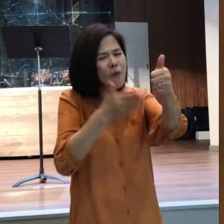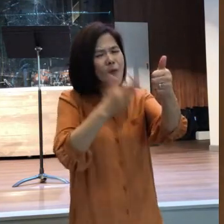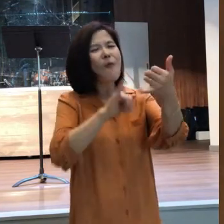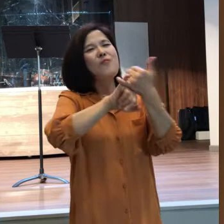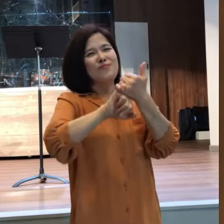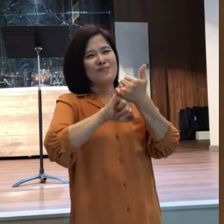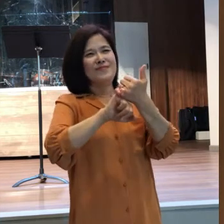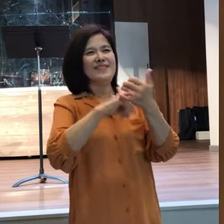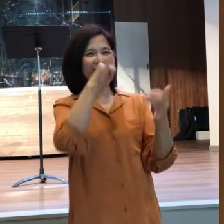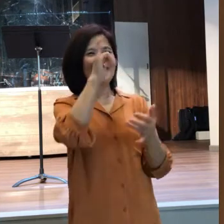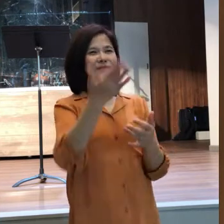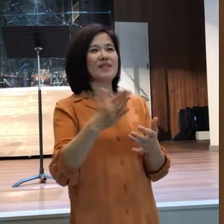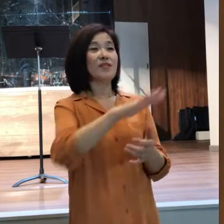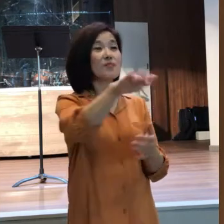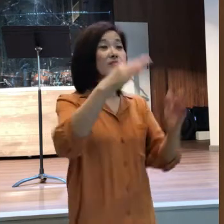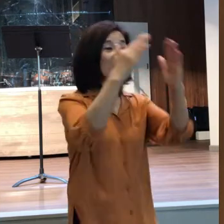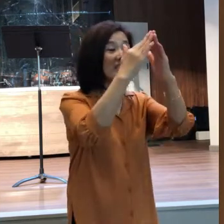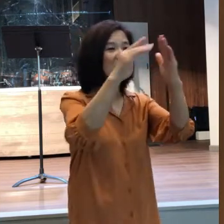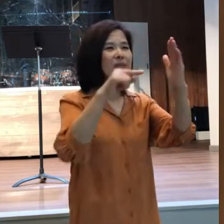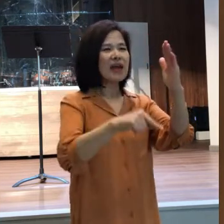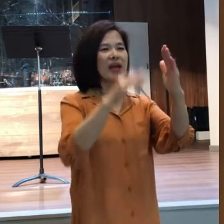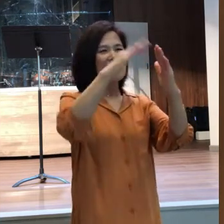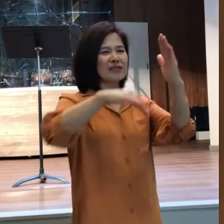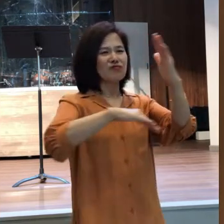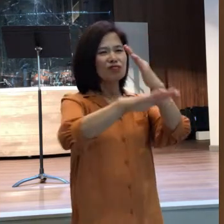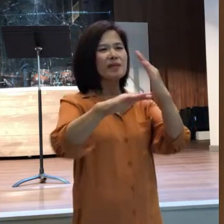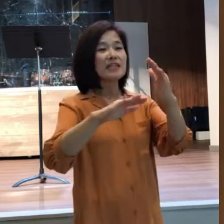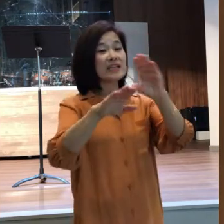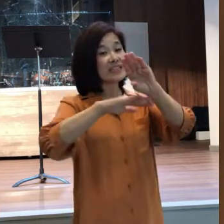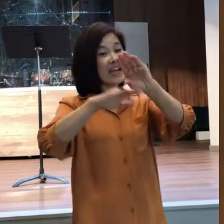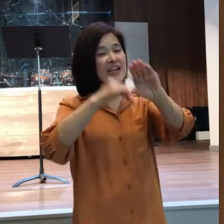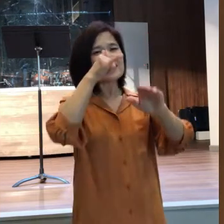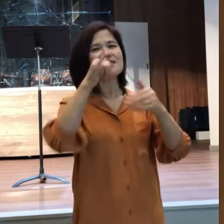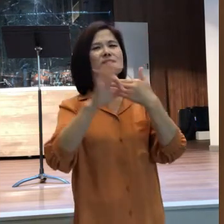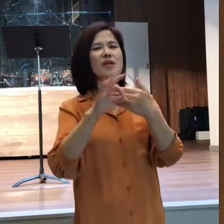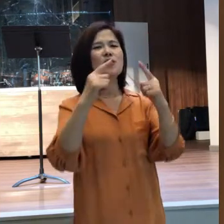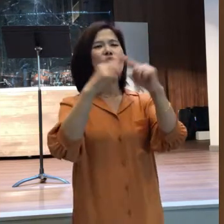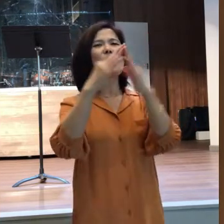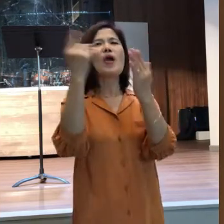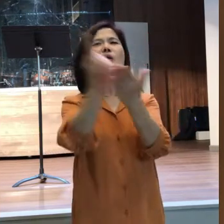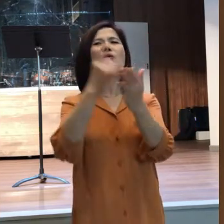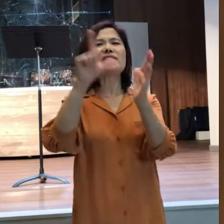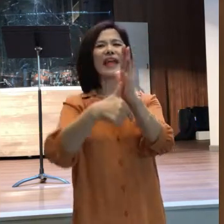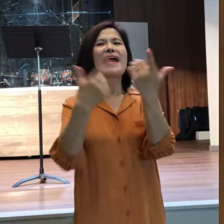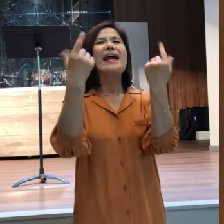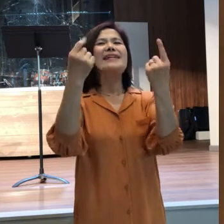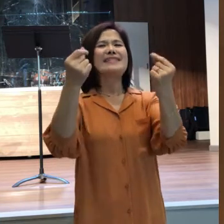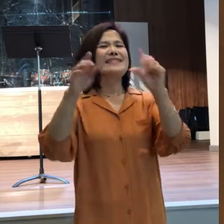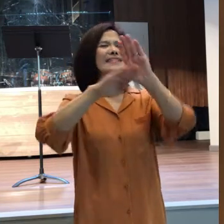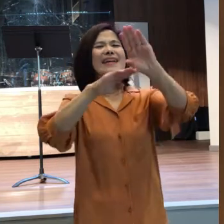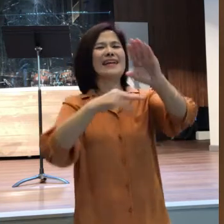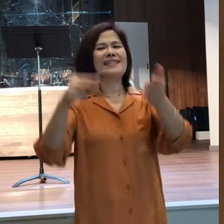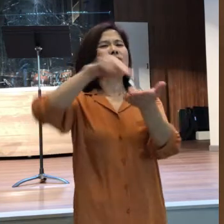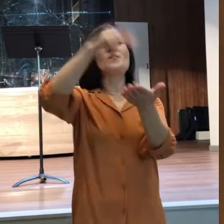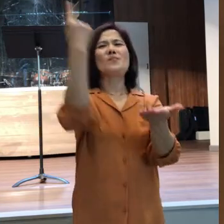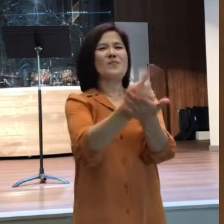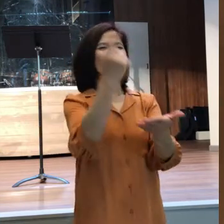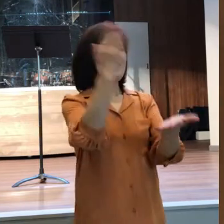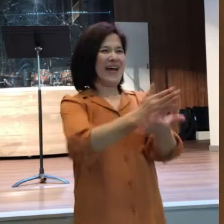부탁드립니다. 여러분 집에 식구들마다 차가 있으면 교회 올 때 절대 한 차로 오지